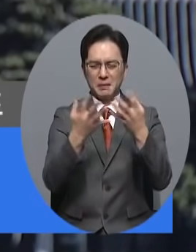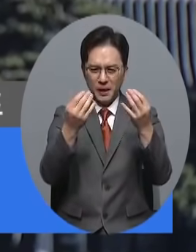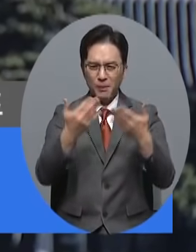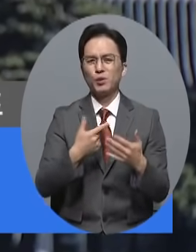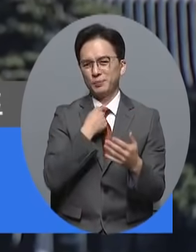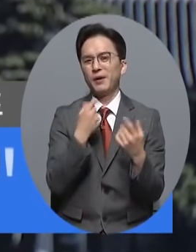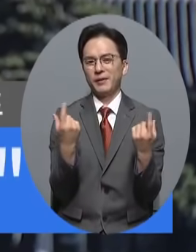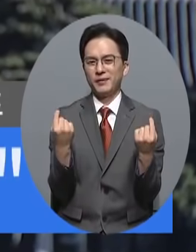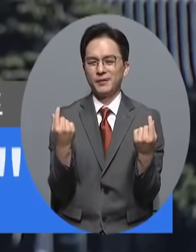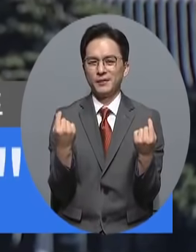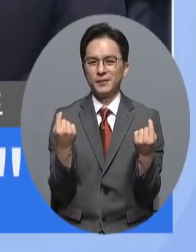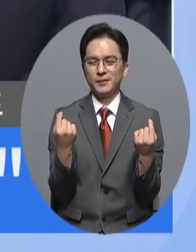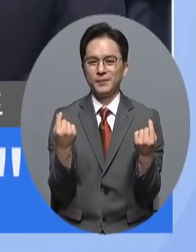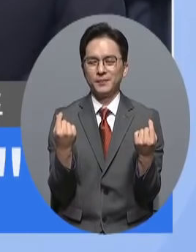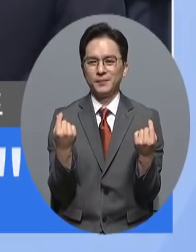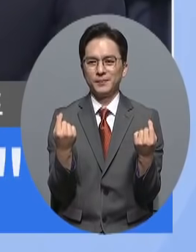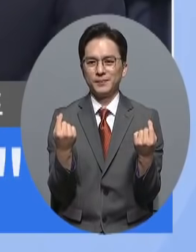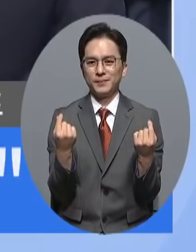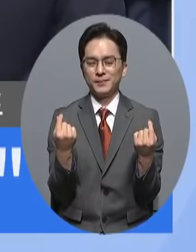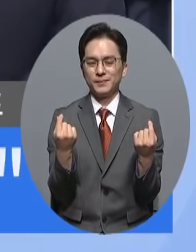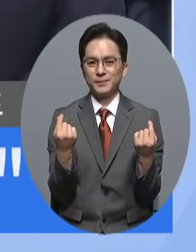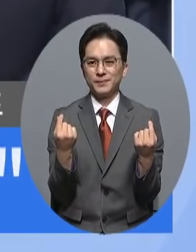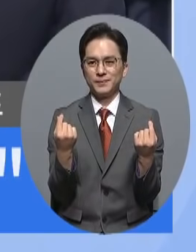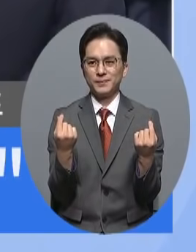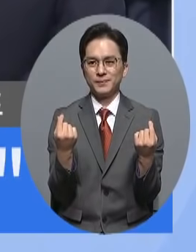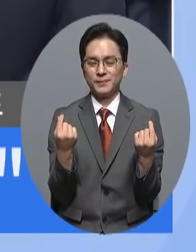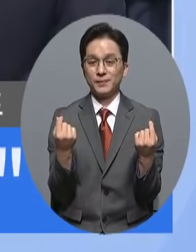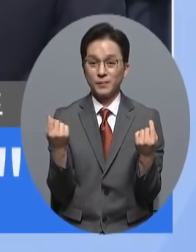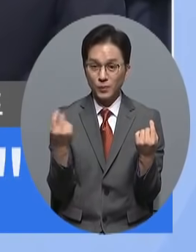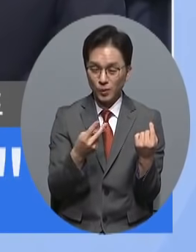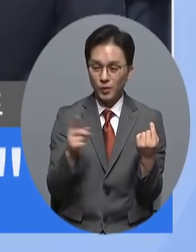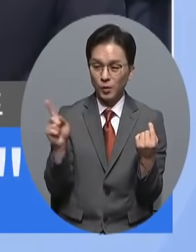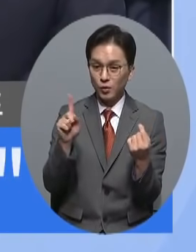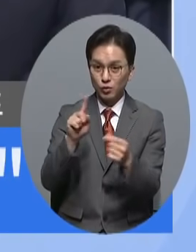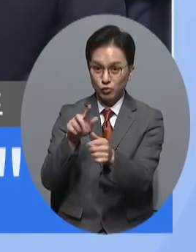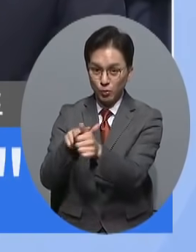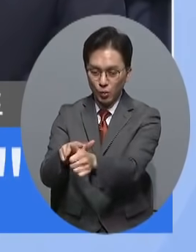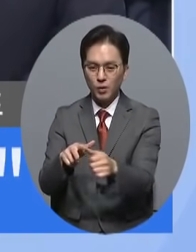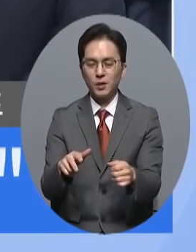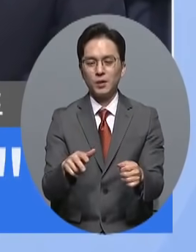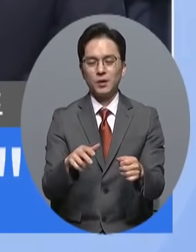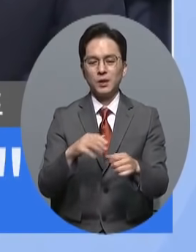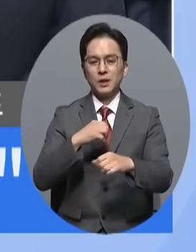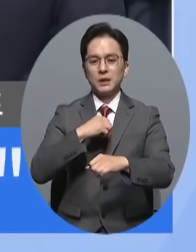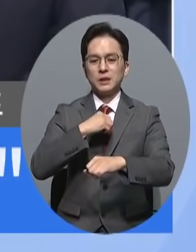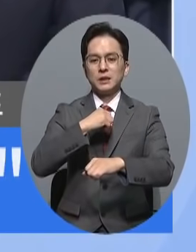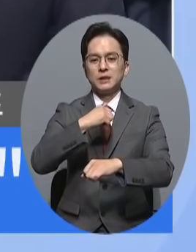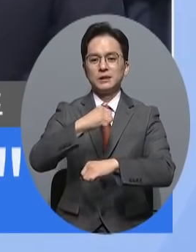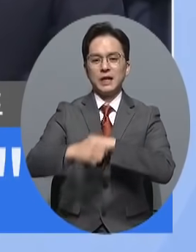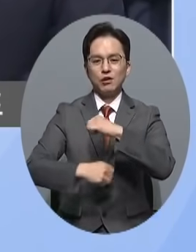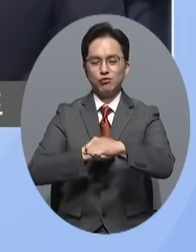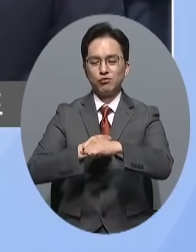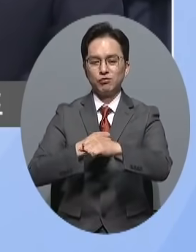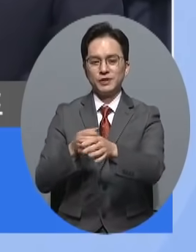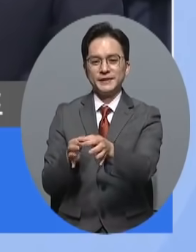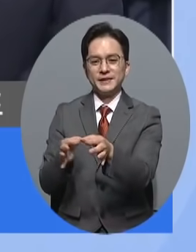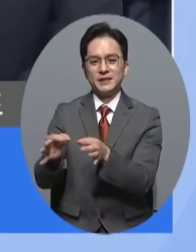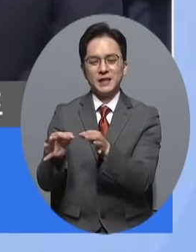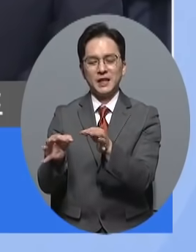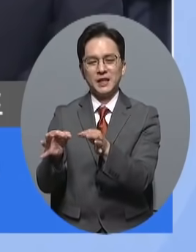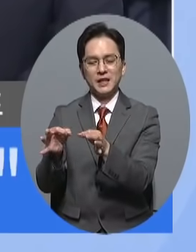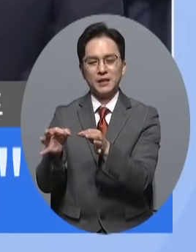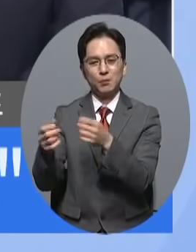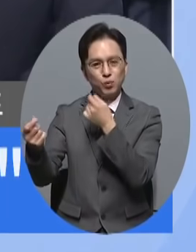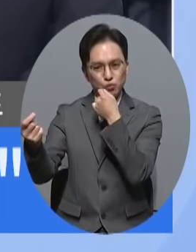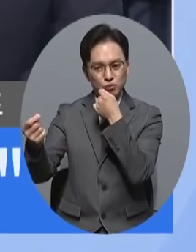한쪽은 지금 좀 더 자유주의의 입장에서 좀 더 강조하는 측면이 있고 한쪽은 좀 보수주의에서 강조하고 있는데